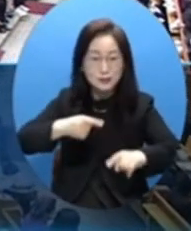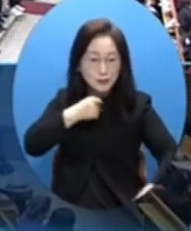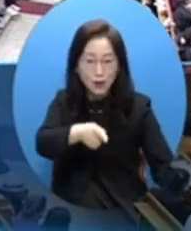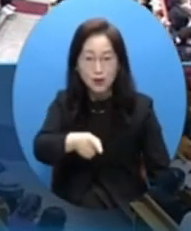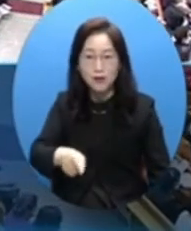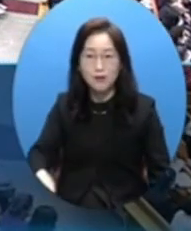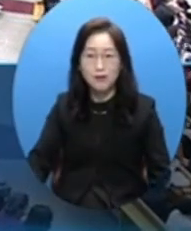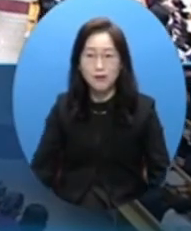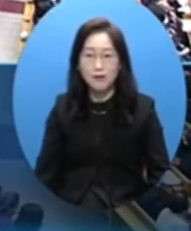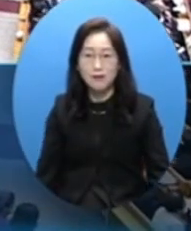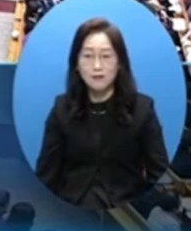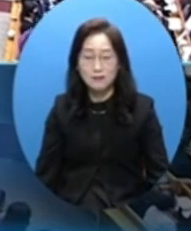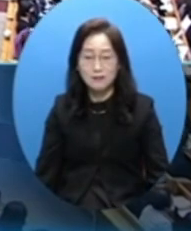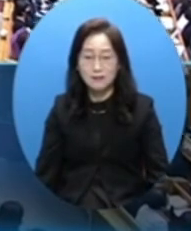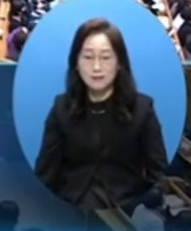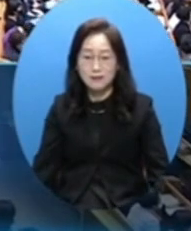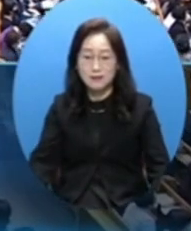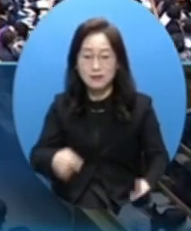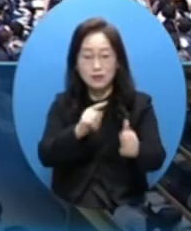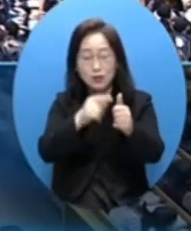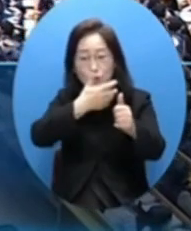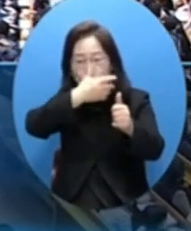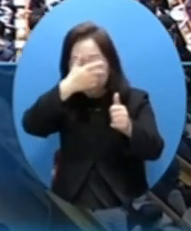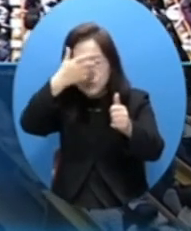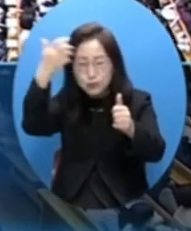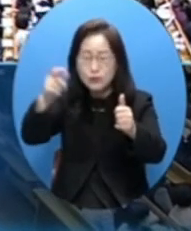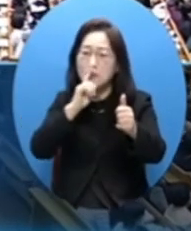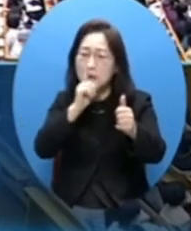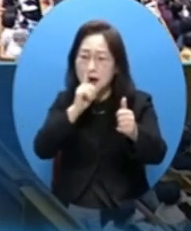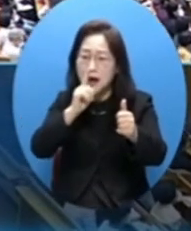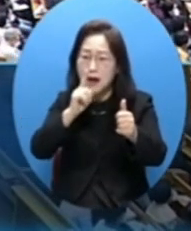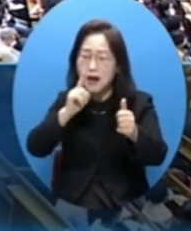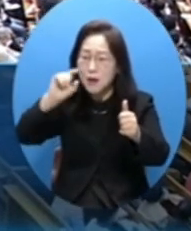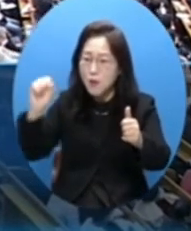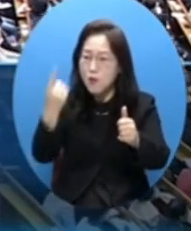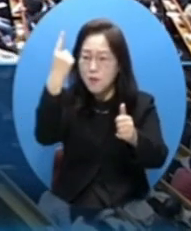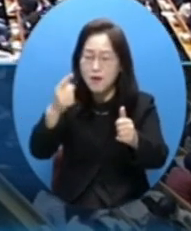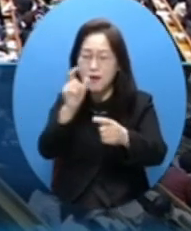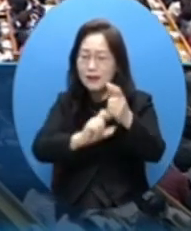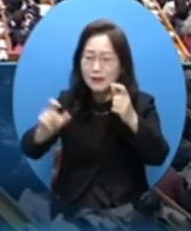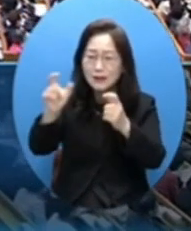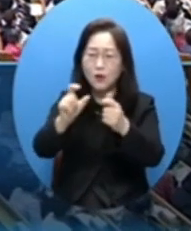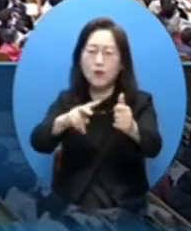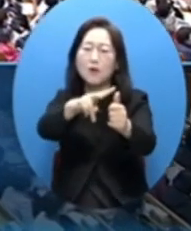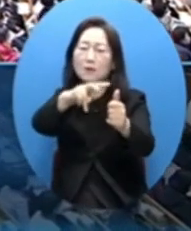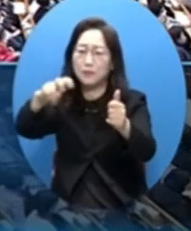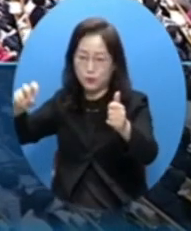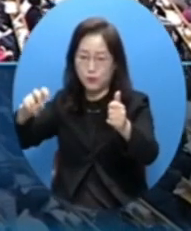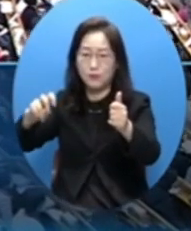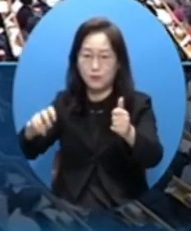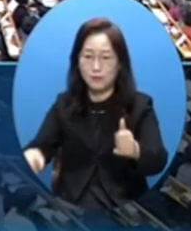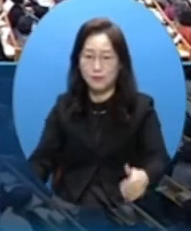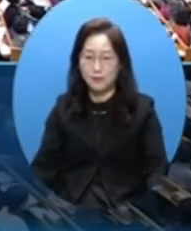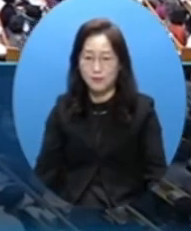다스리게 되겠느냐 하고 그의 꿈과 그의 말로 말미암아 그를 더욱 미워하더니